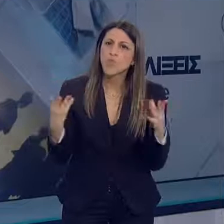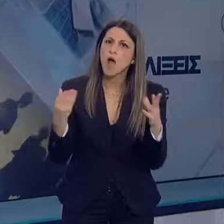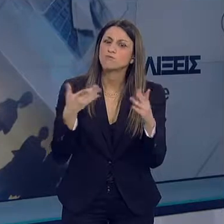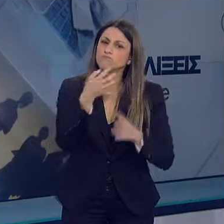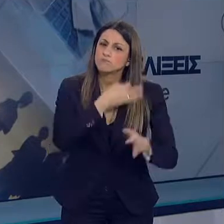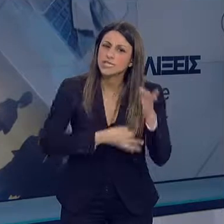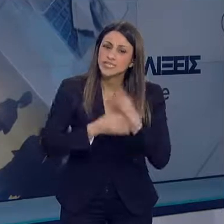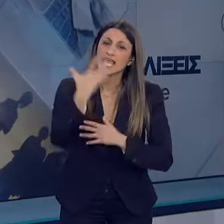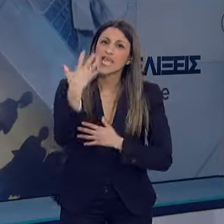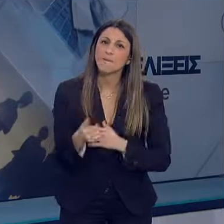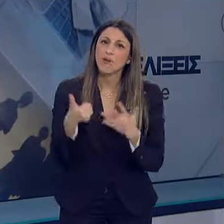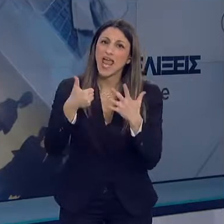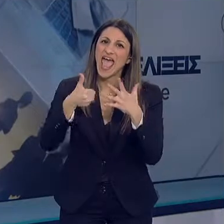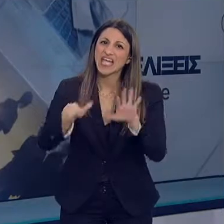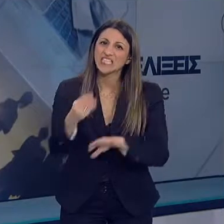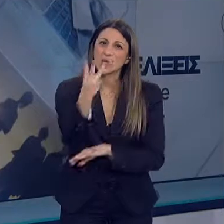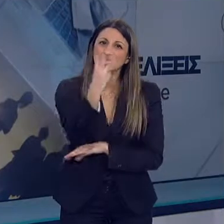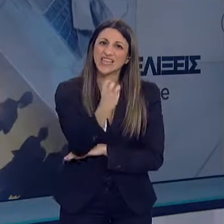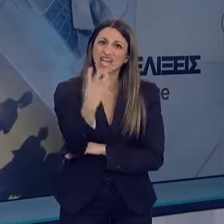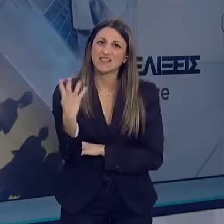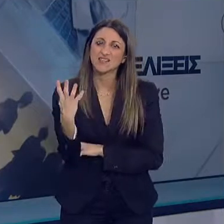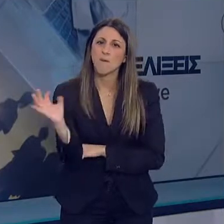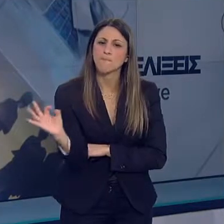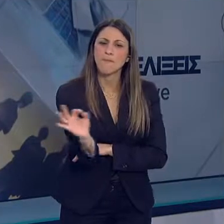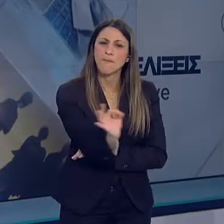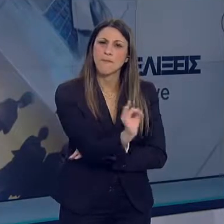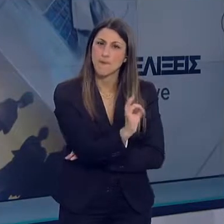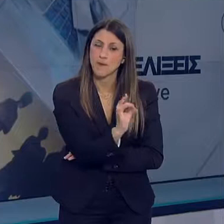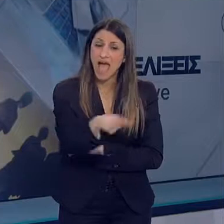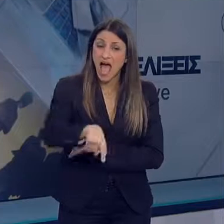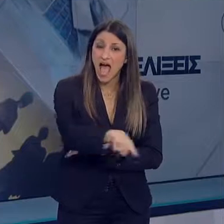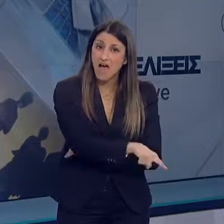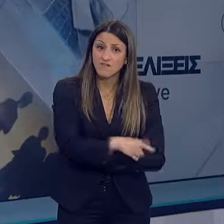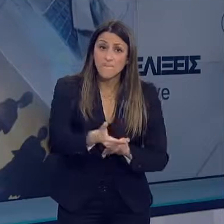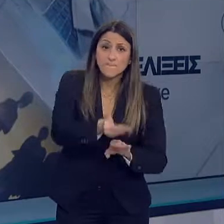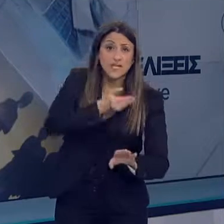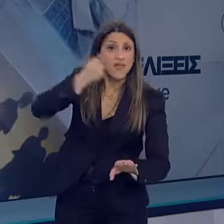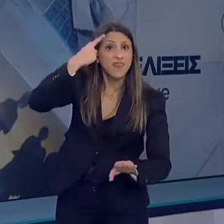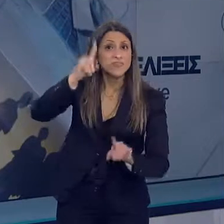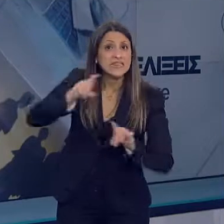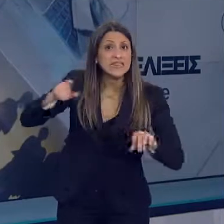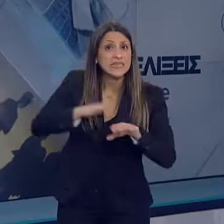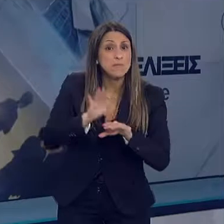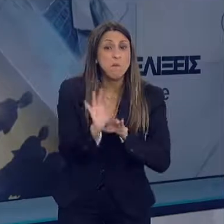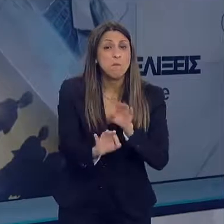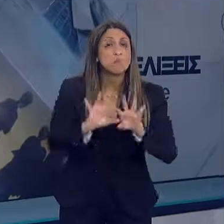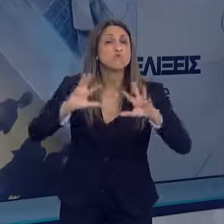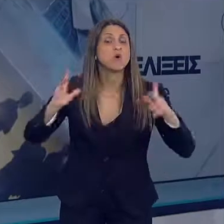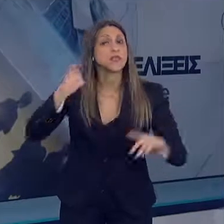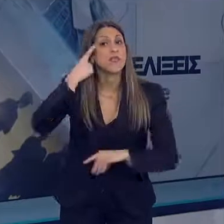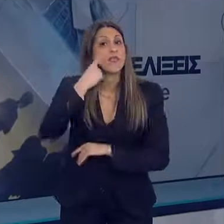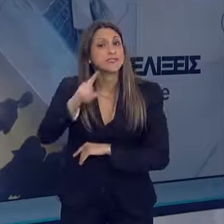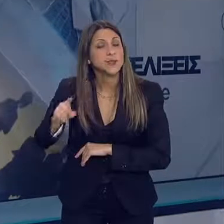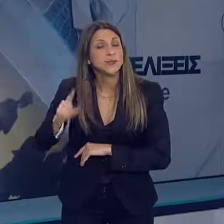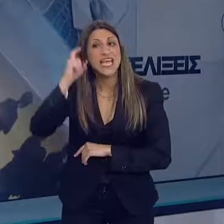υπάρχουν 634 επιβεβαιωμένα κρούσματα χωρίς συγκεκριμένη πηγή μετάδοσης. Σας ανησυχεί η περίπτωση να υπάρχουν μεγάλες